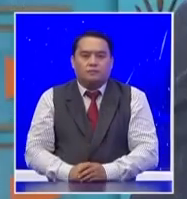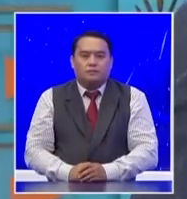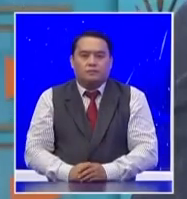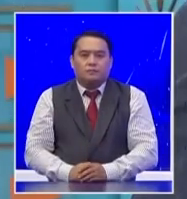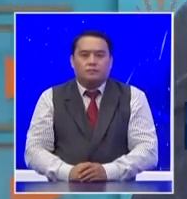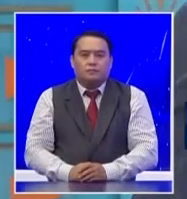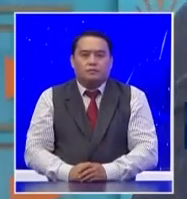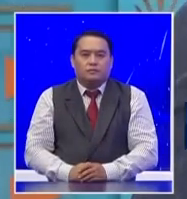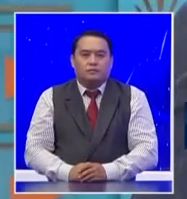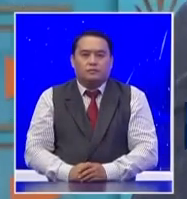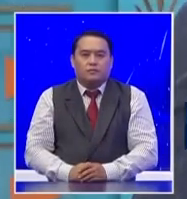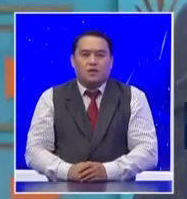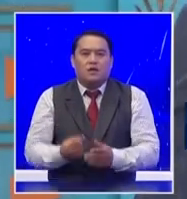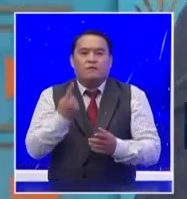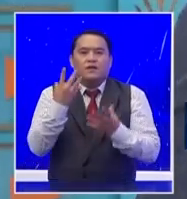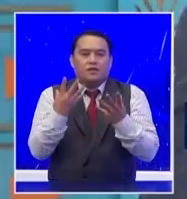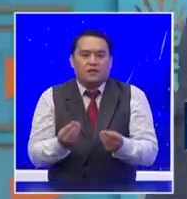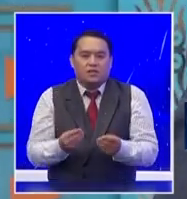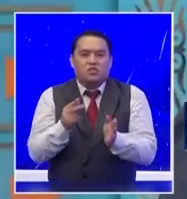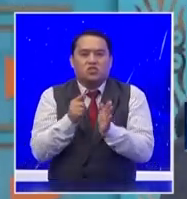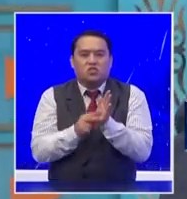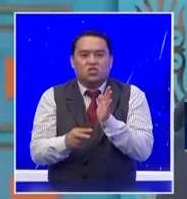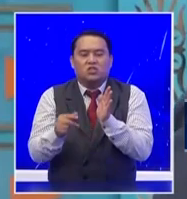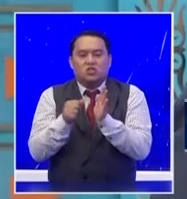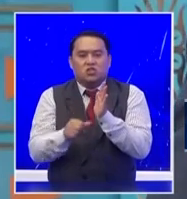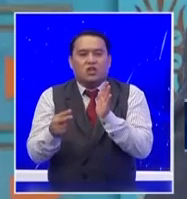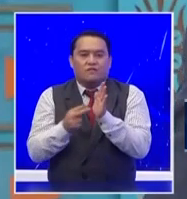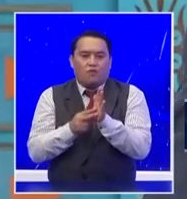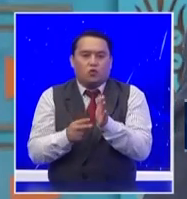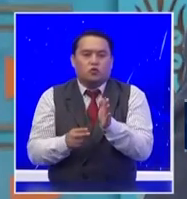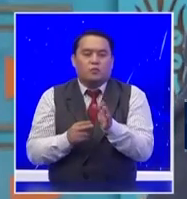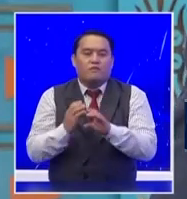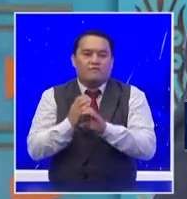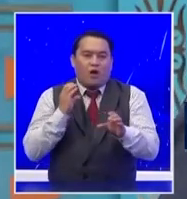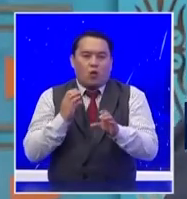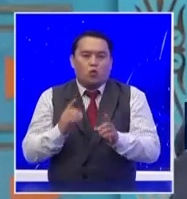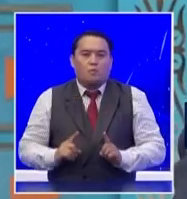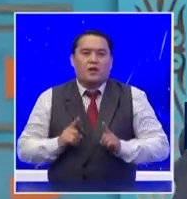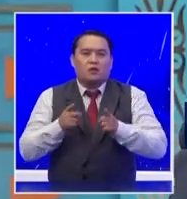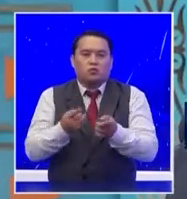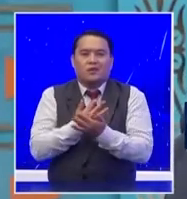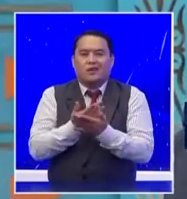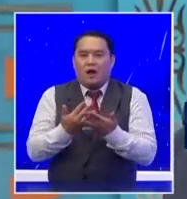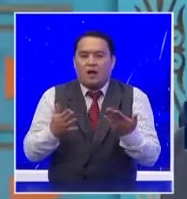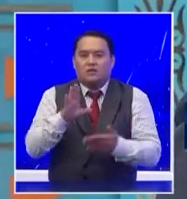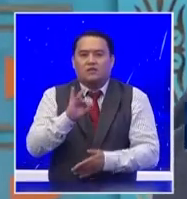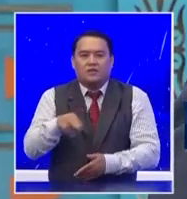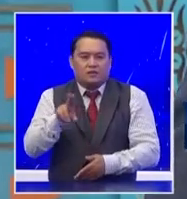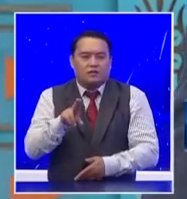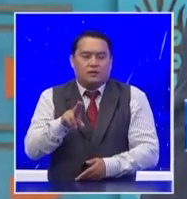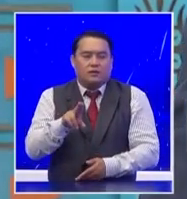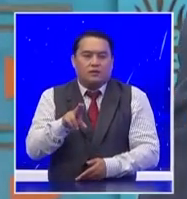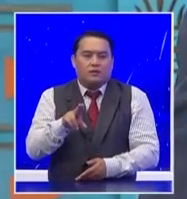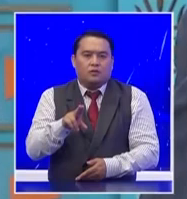В день у нас в среднем поступает 68 вагонов угля разного типа. То есть это